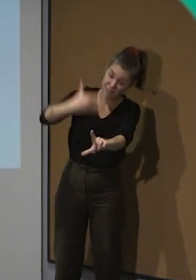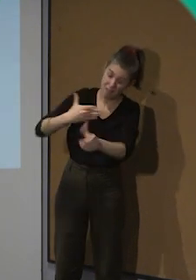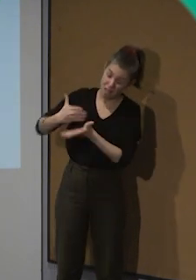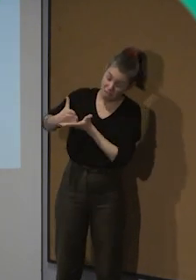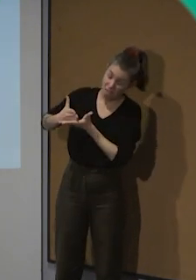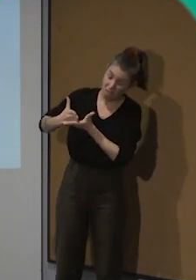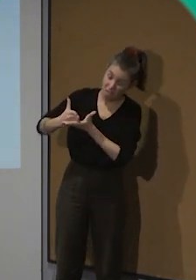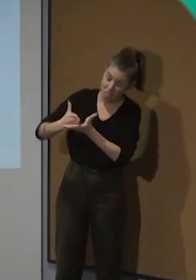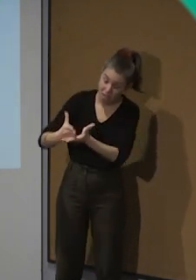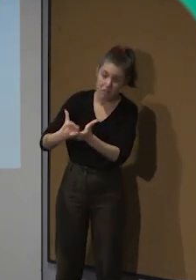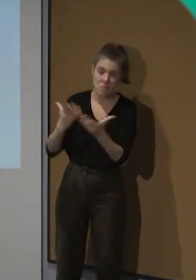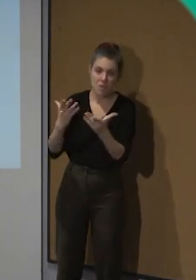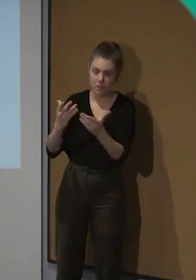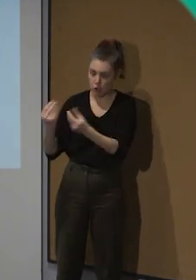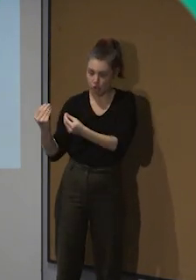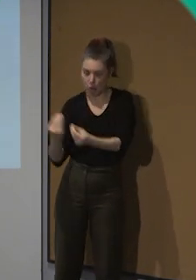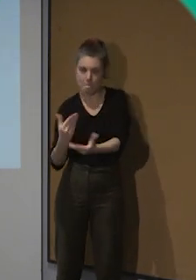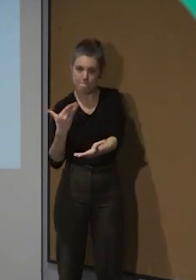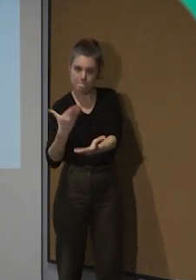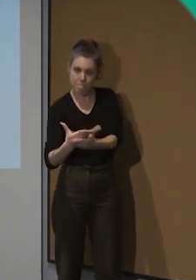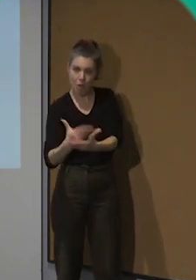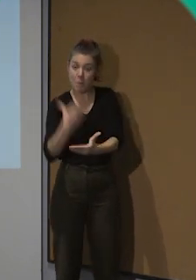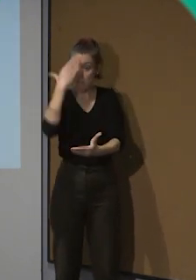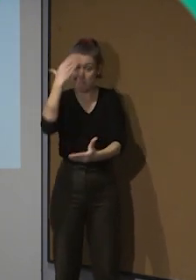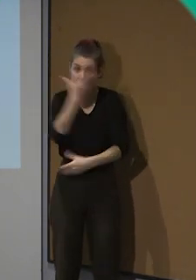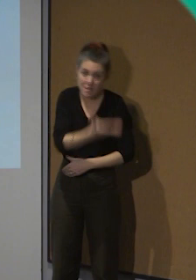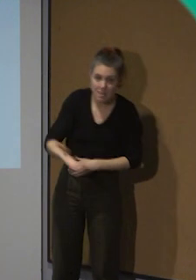bénéfices de la thérapie